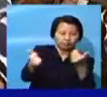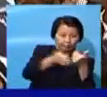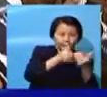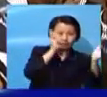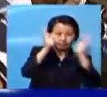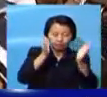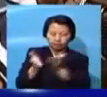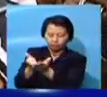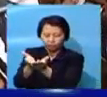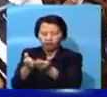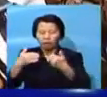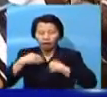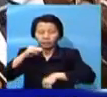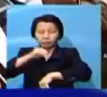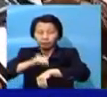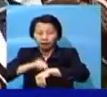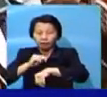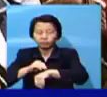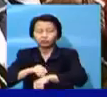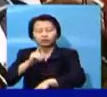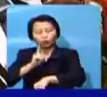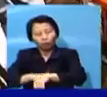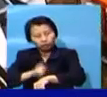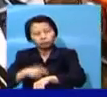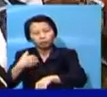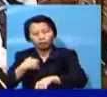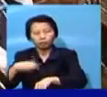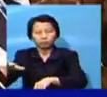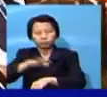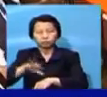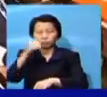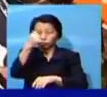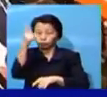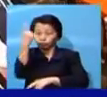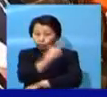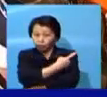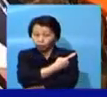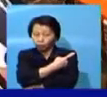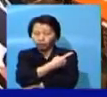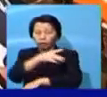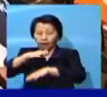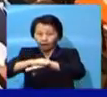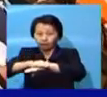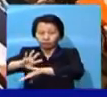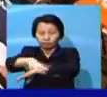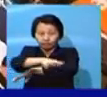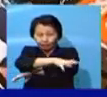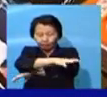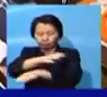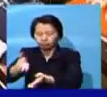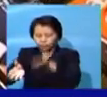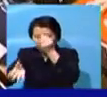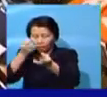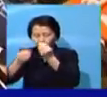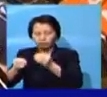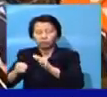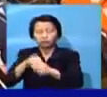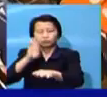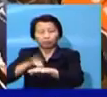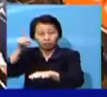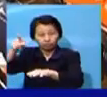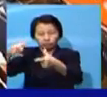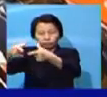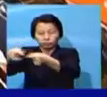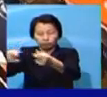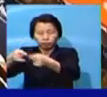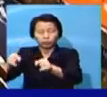mereka mempunyai masa dan waktu lebih kurang 10 hari di laut dan semasa di jepun mereka